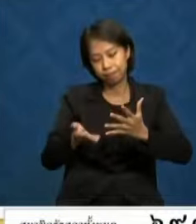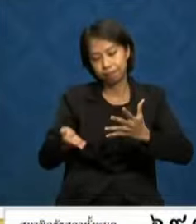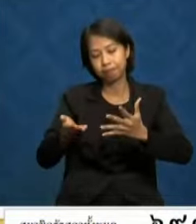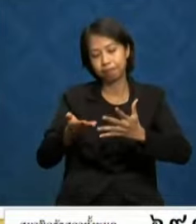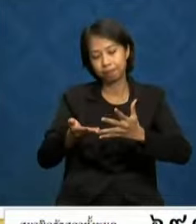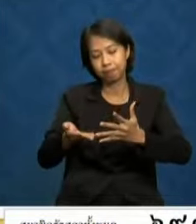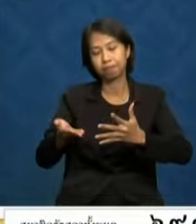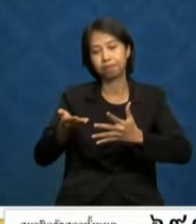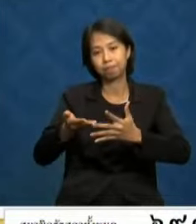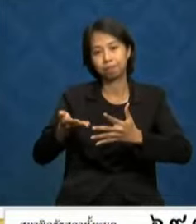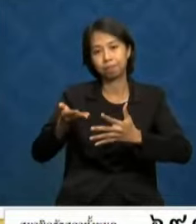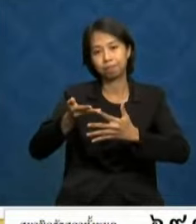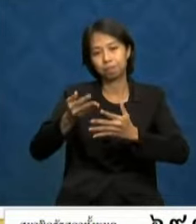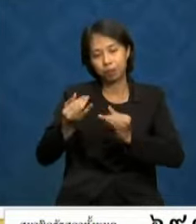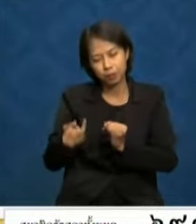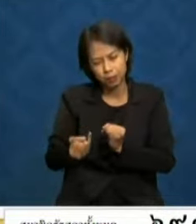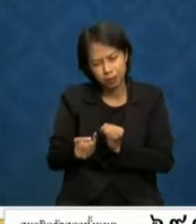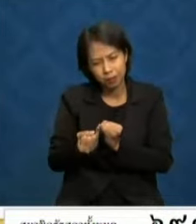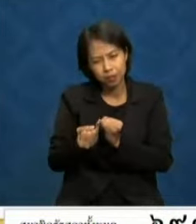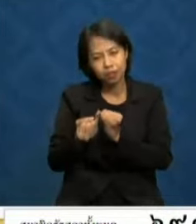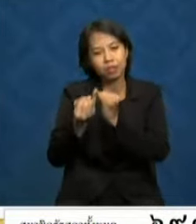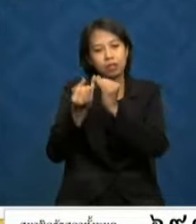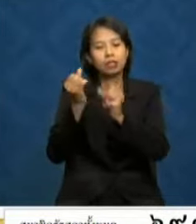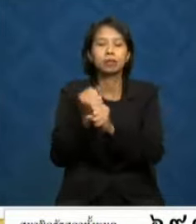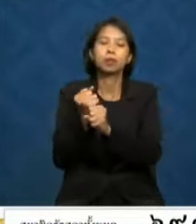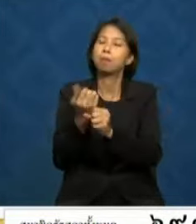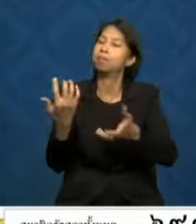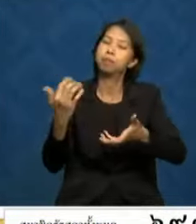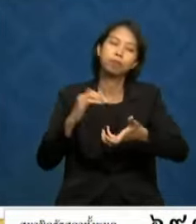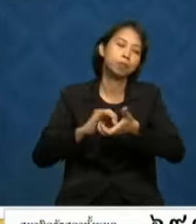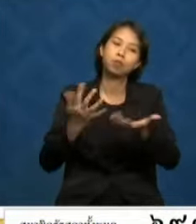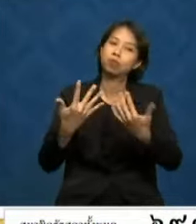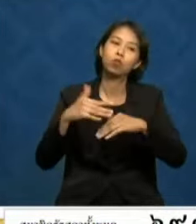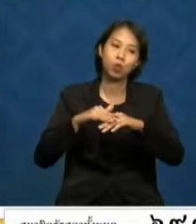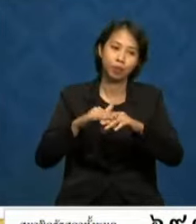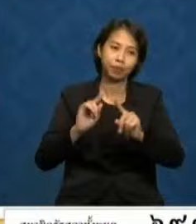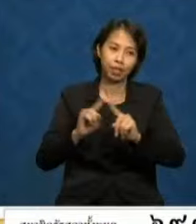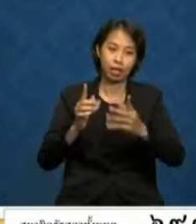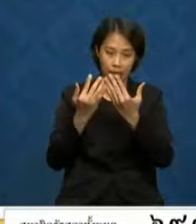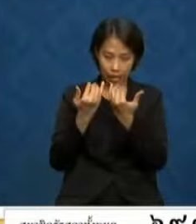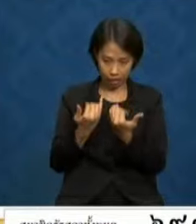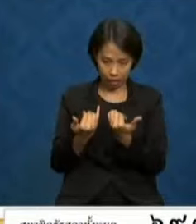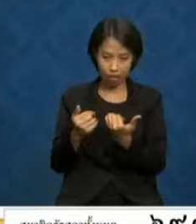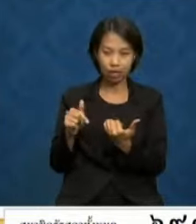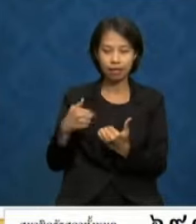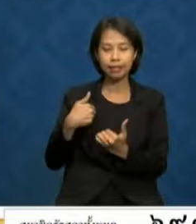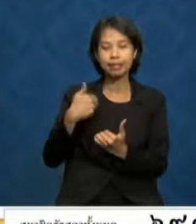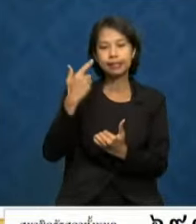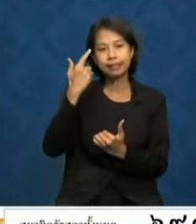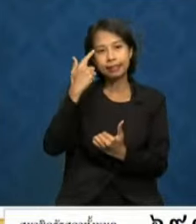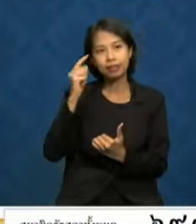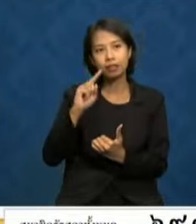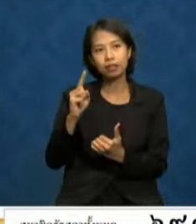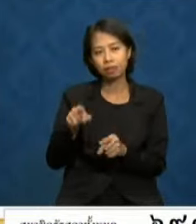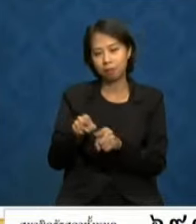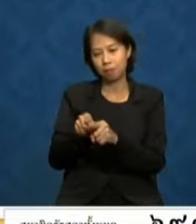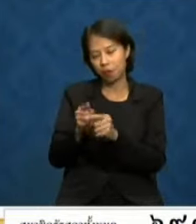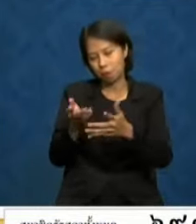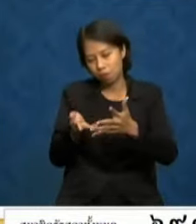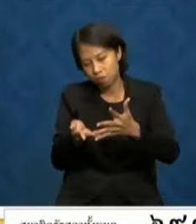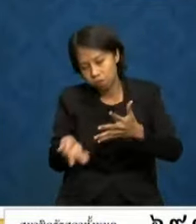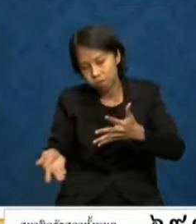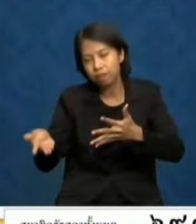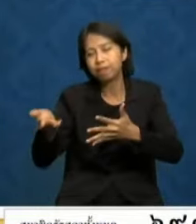น strategic partner เป็นหุ้นส่วนเชิงยุทธศาสตร์แต่นี่เราจะยกระดับความสัมพันธ์กับ EU เป็น key strategic